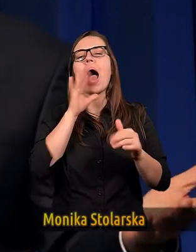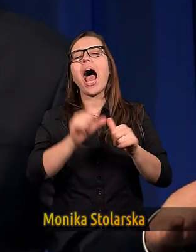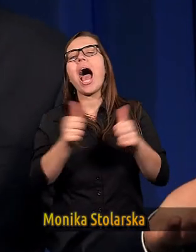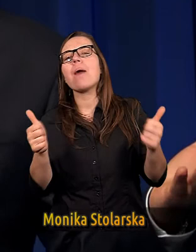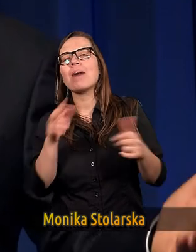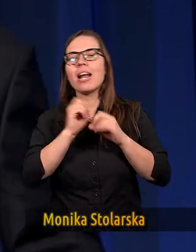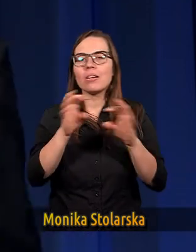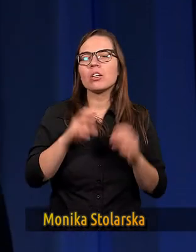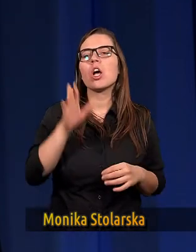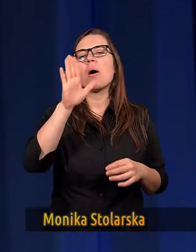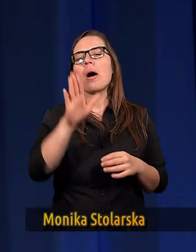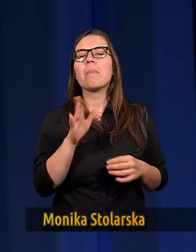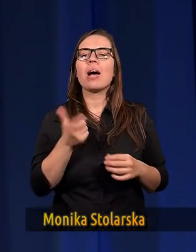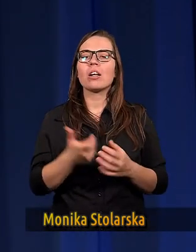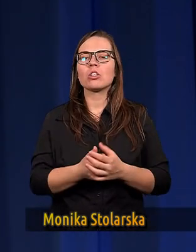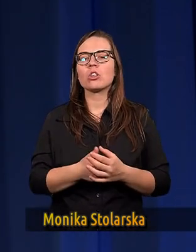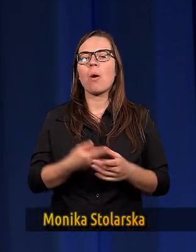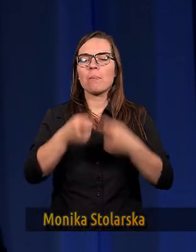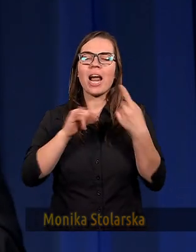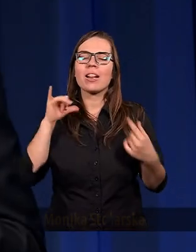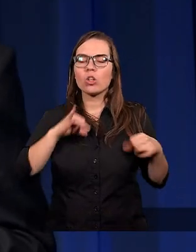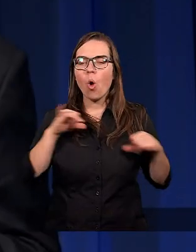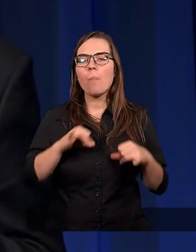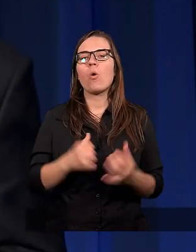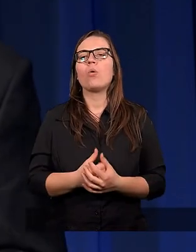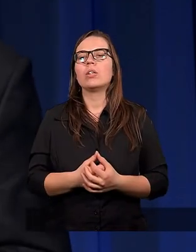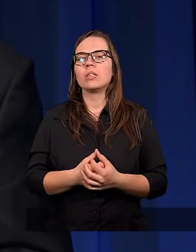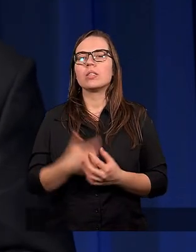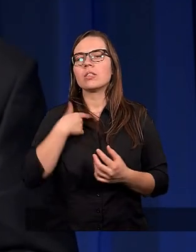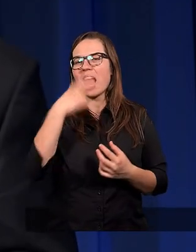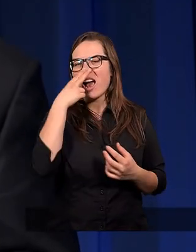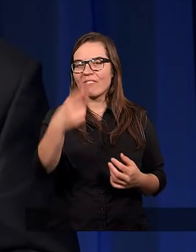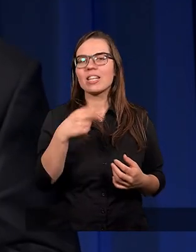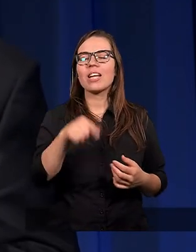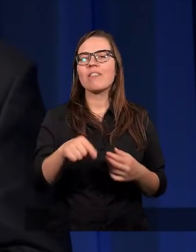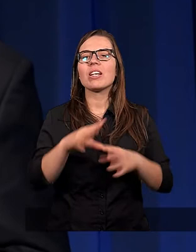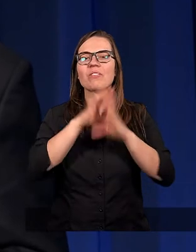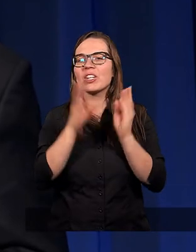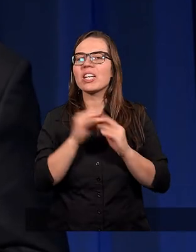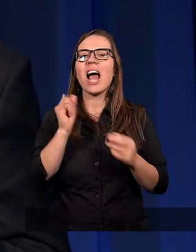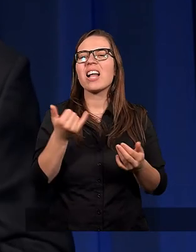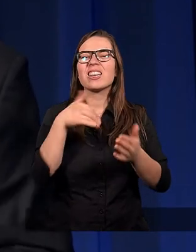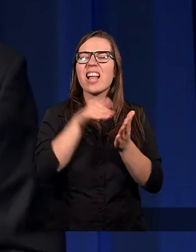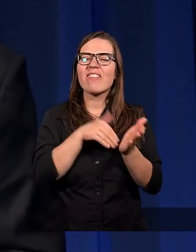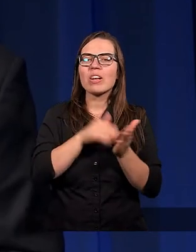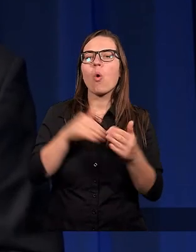no masz coś przed sobą. Ja widzę w tym wszystkim taką niezwykłą możliwość, która tam